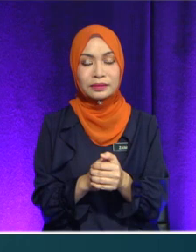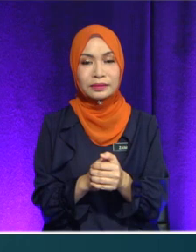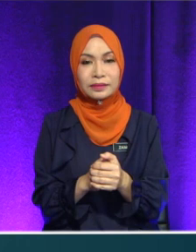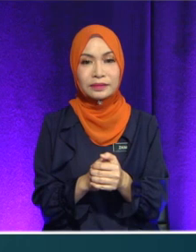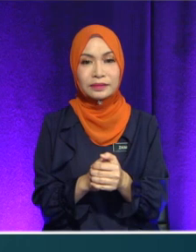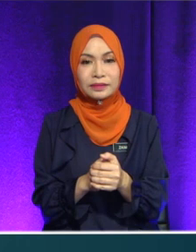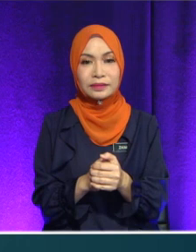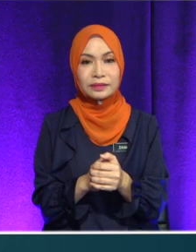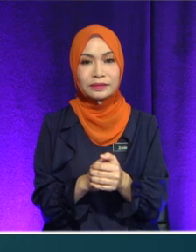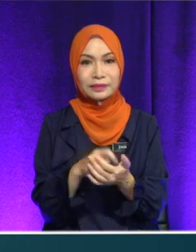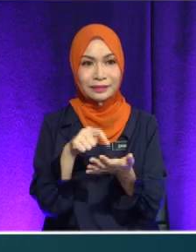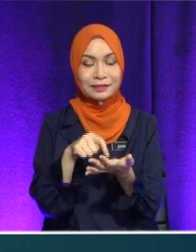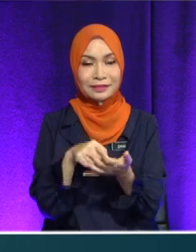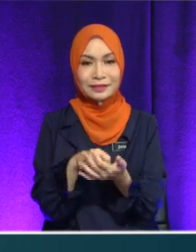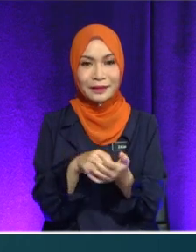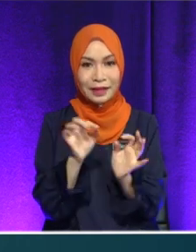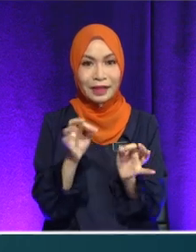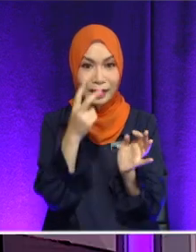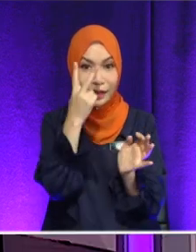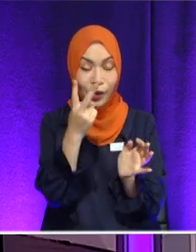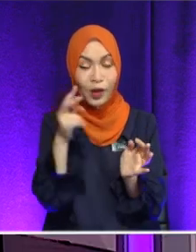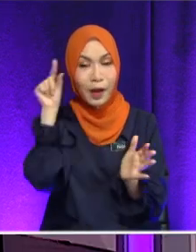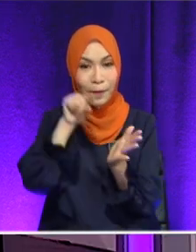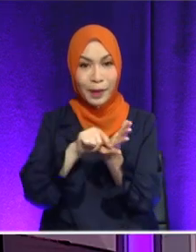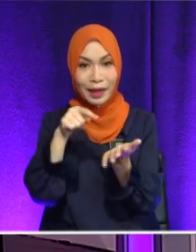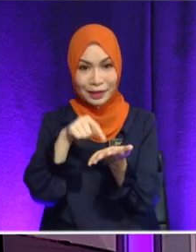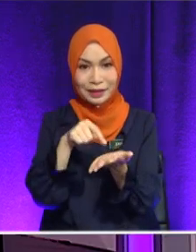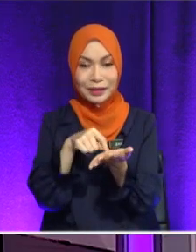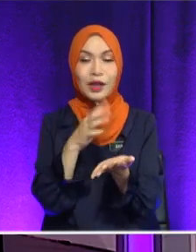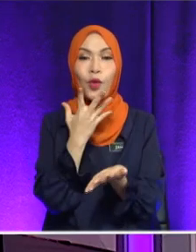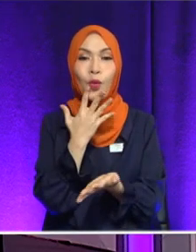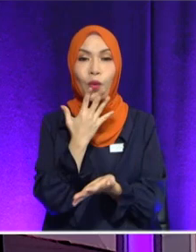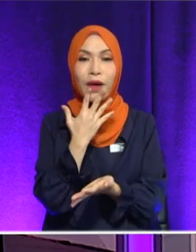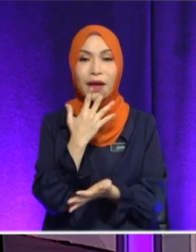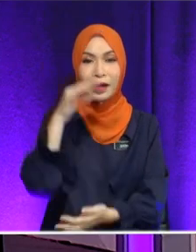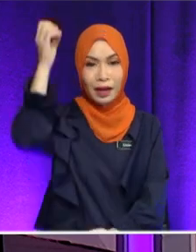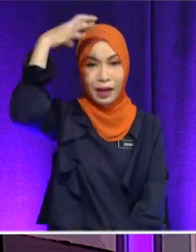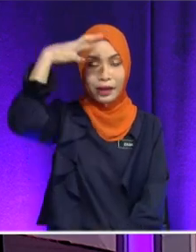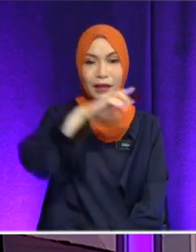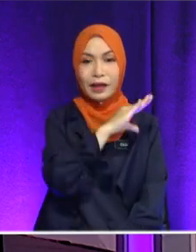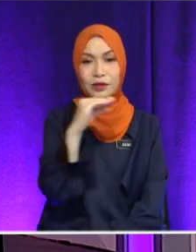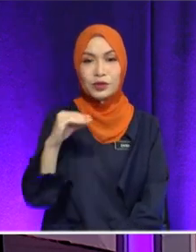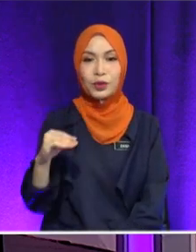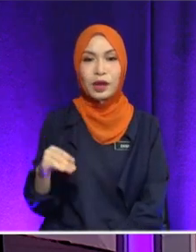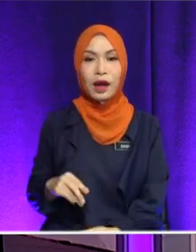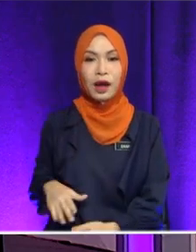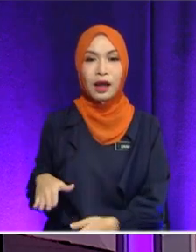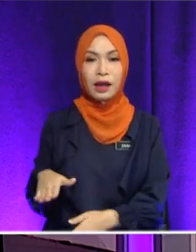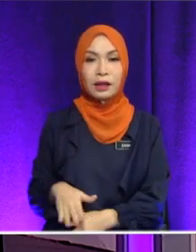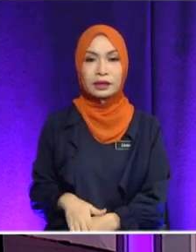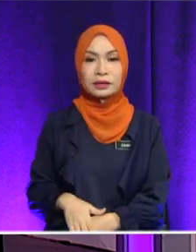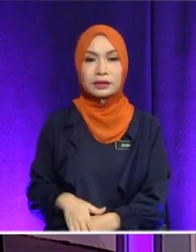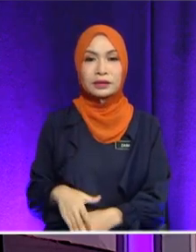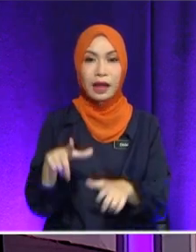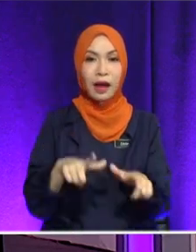Oke kalau tengok eee chat-an Ini oke langit dan juga nih oke